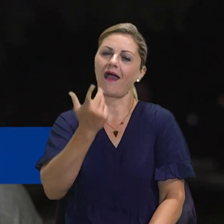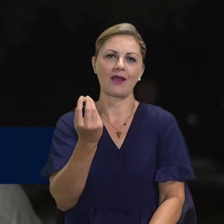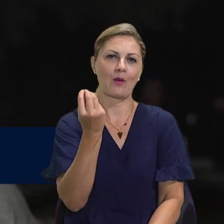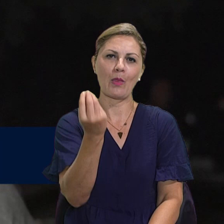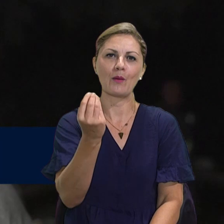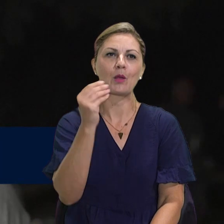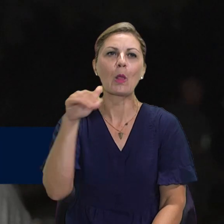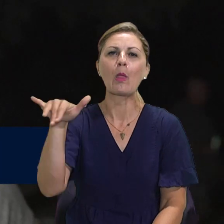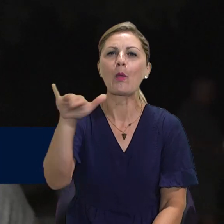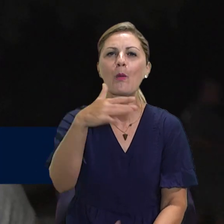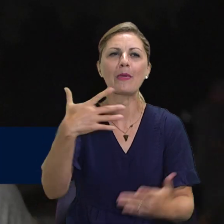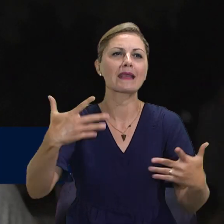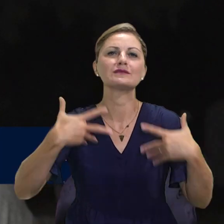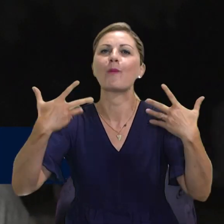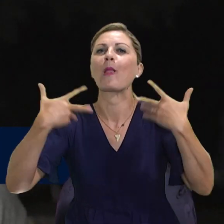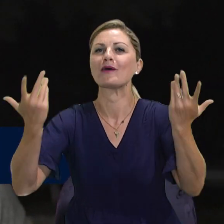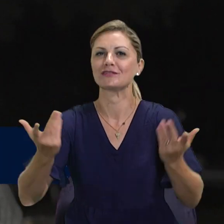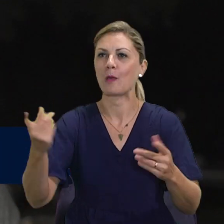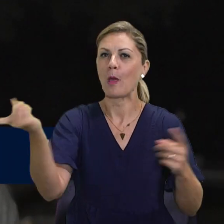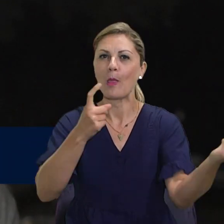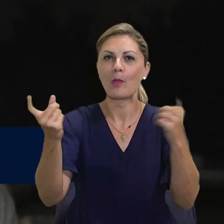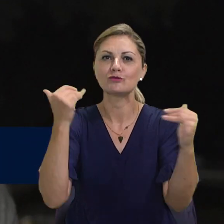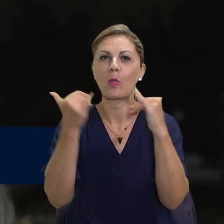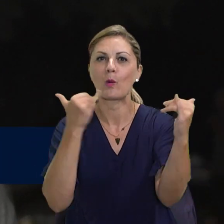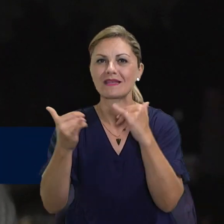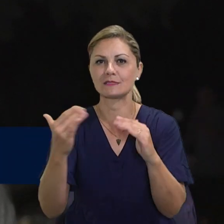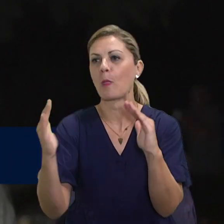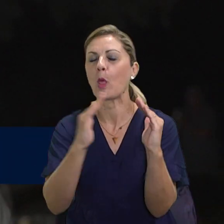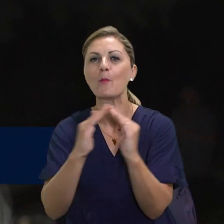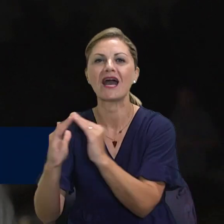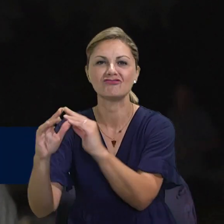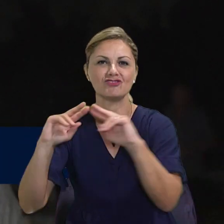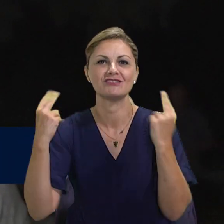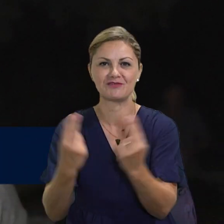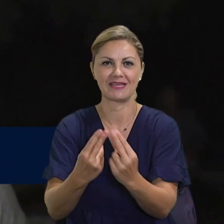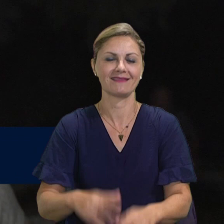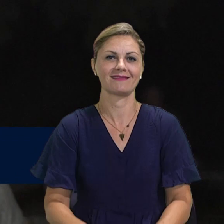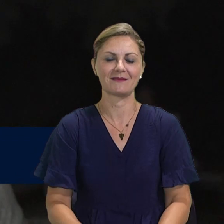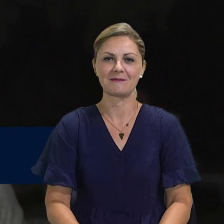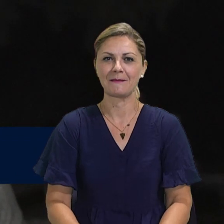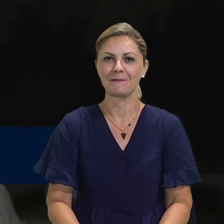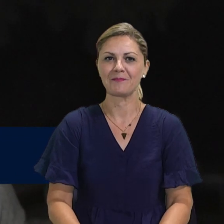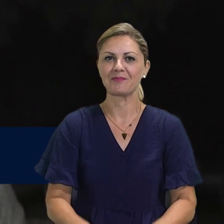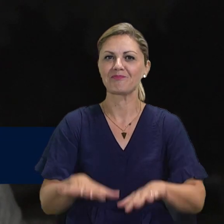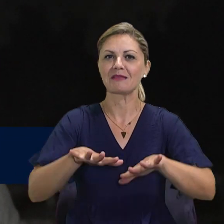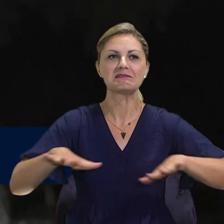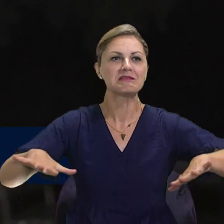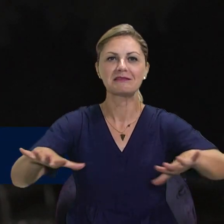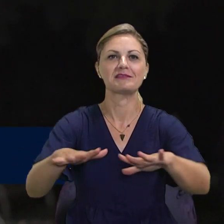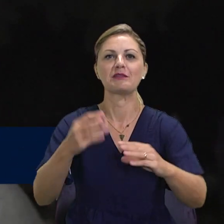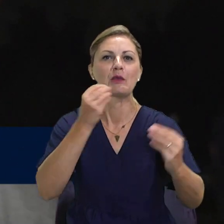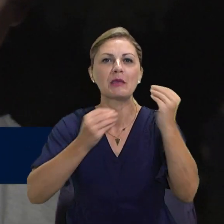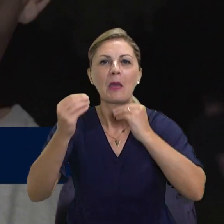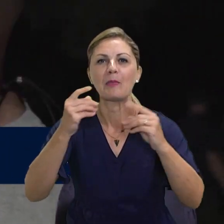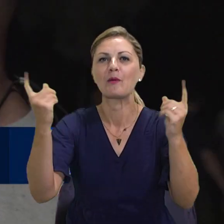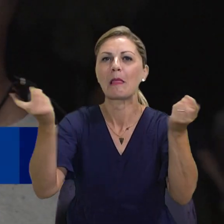jako dobra. Uvijek su ljudi dobre volje, ima stranaca dosta, domaći svi tu uvijek prisutan, zna se već svi,